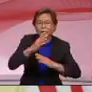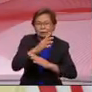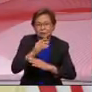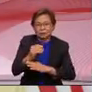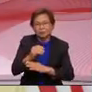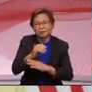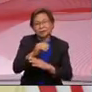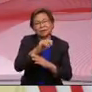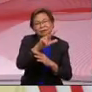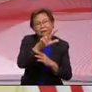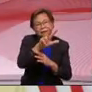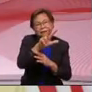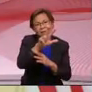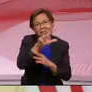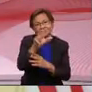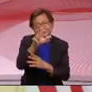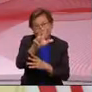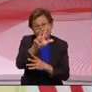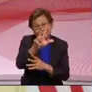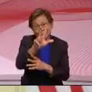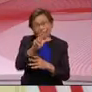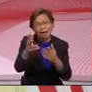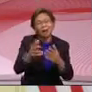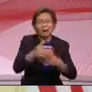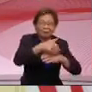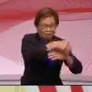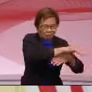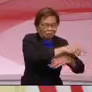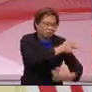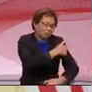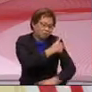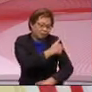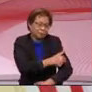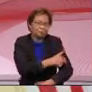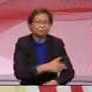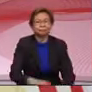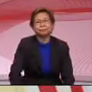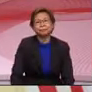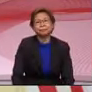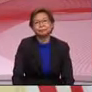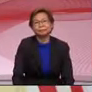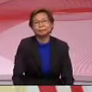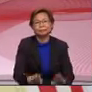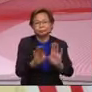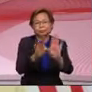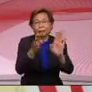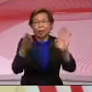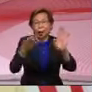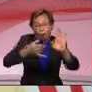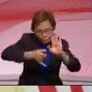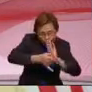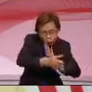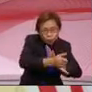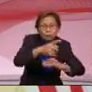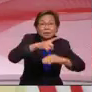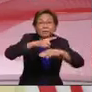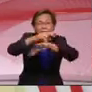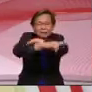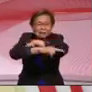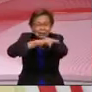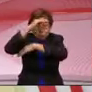manakala 3 lagi dibawa ke hospital. Manakala di pintu masuk negara di Johor